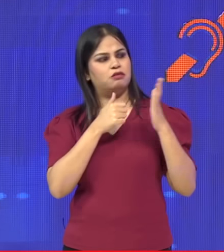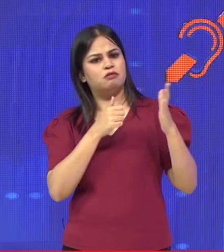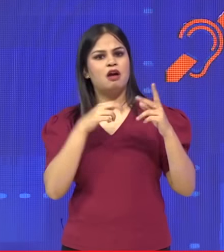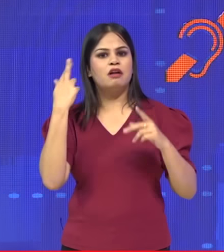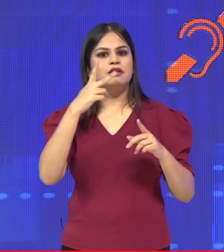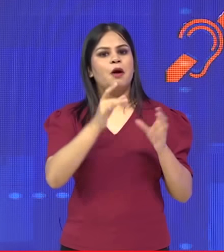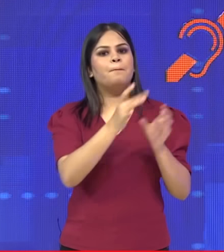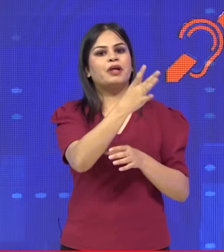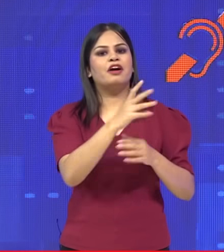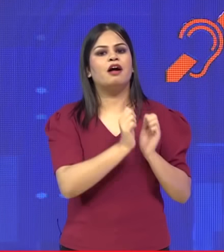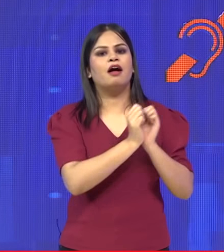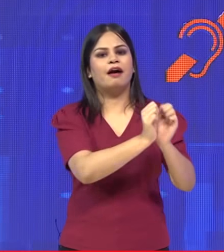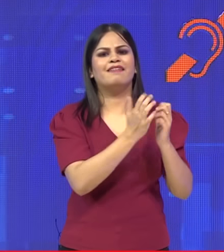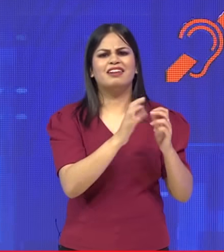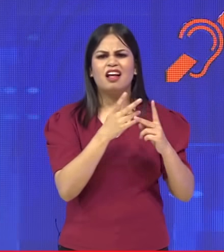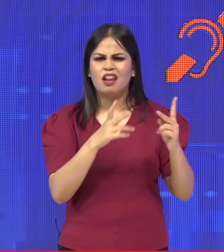हूं